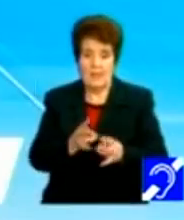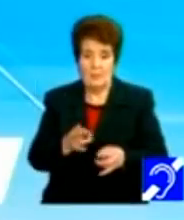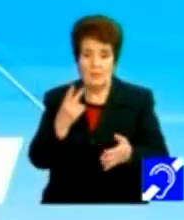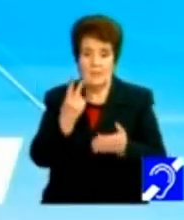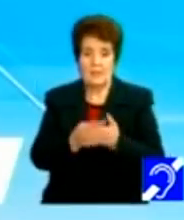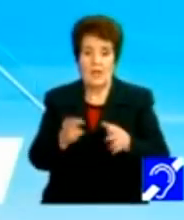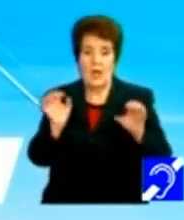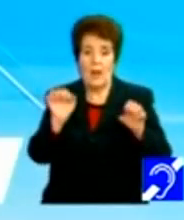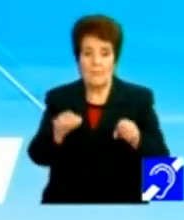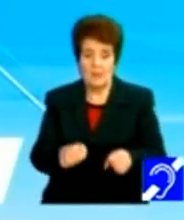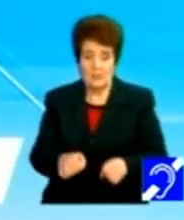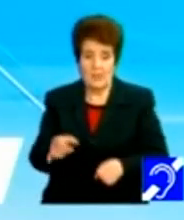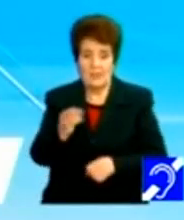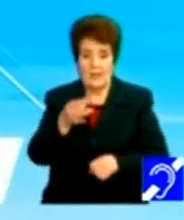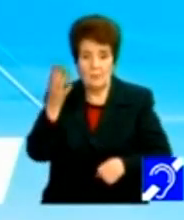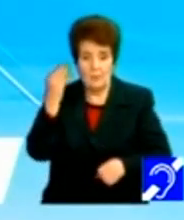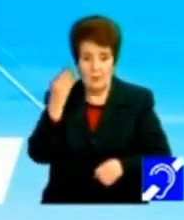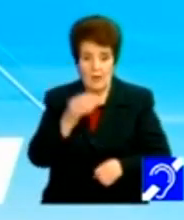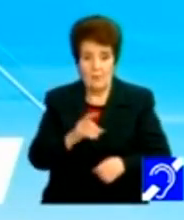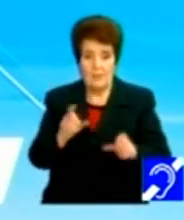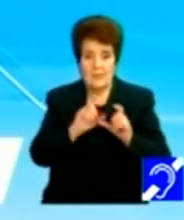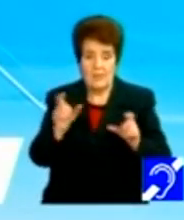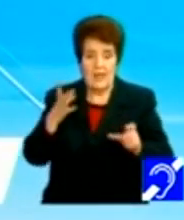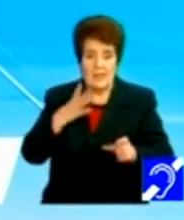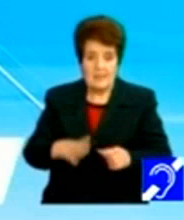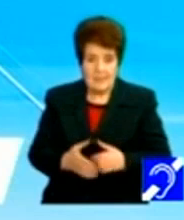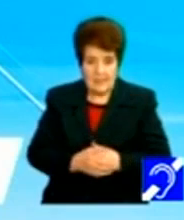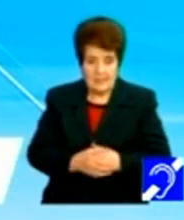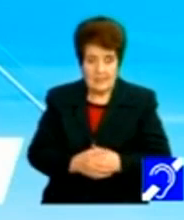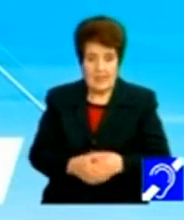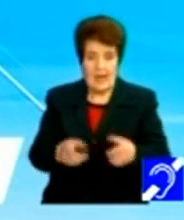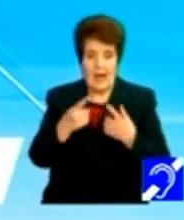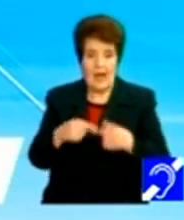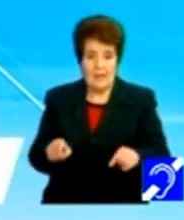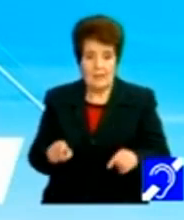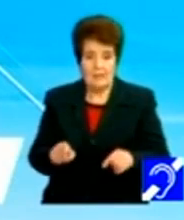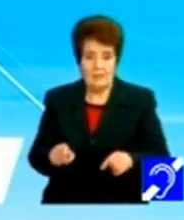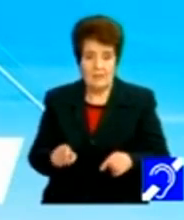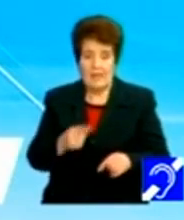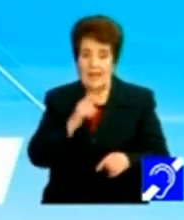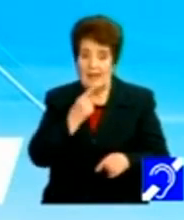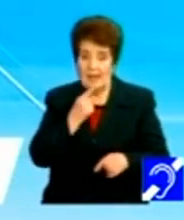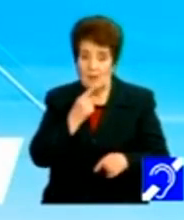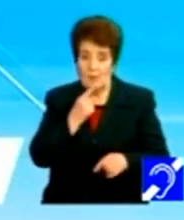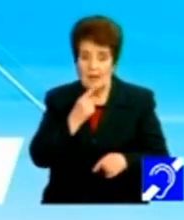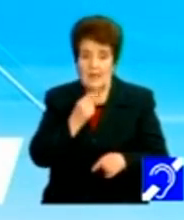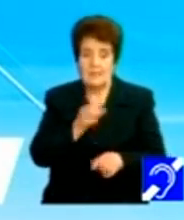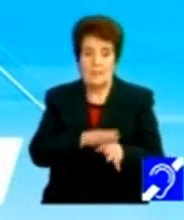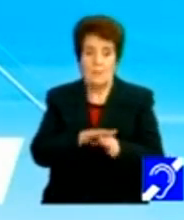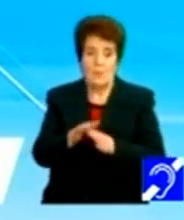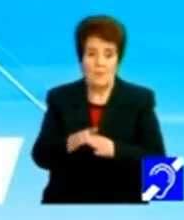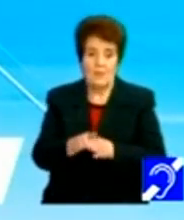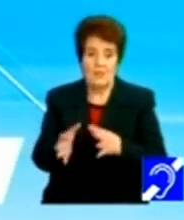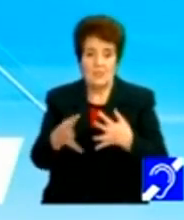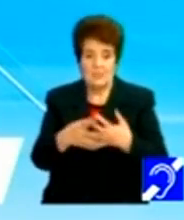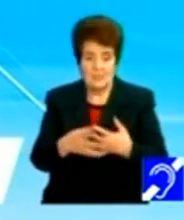arătăm capacitate în Republica Moldova prin instituțiile existente. Altfel, este greu să promovezi unirea. Oamenii pot